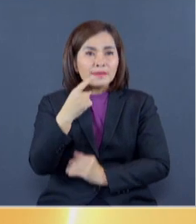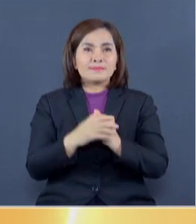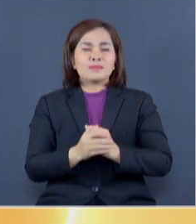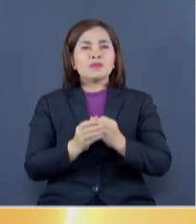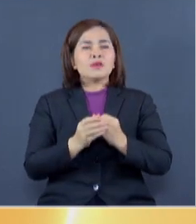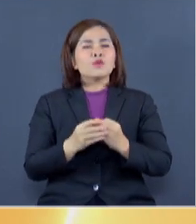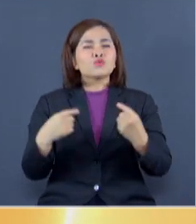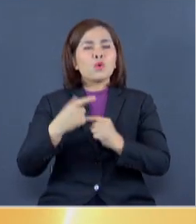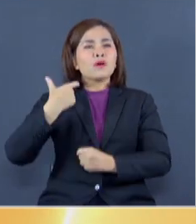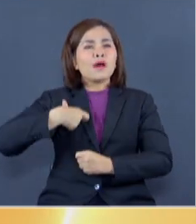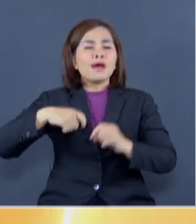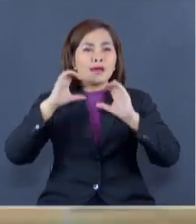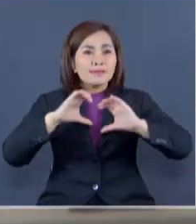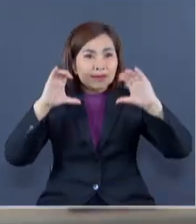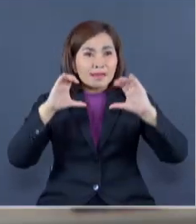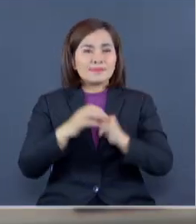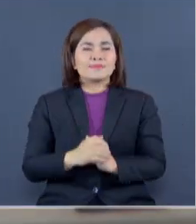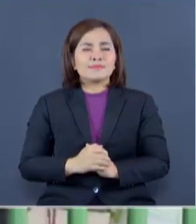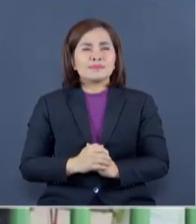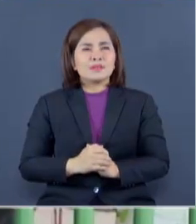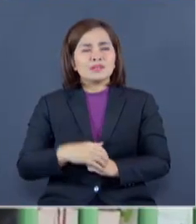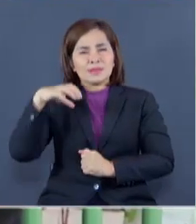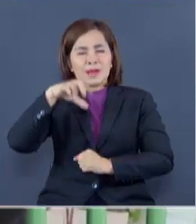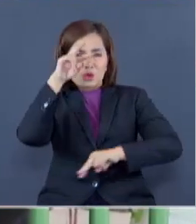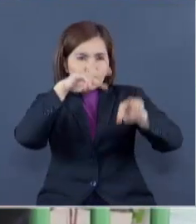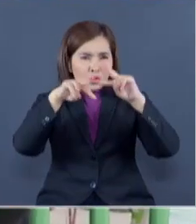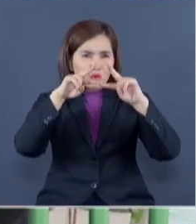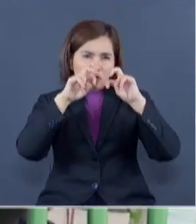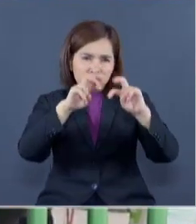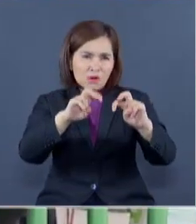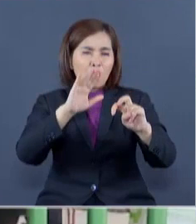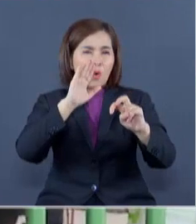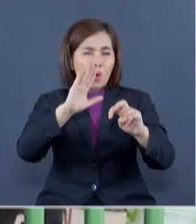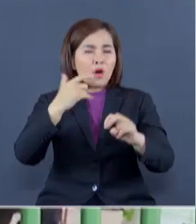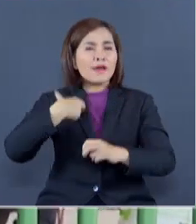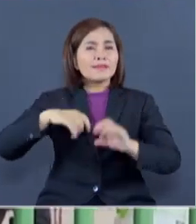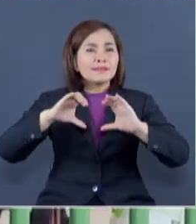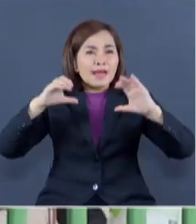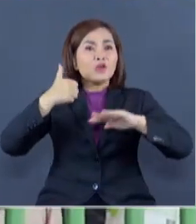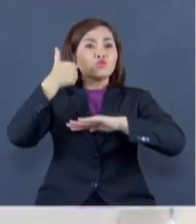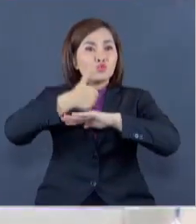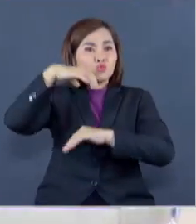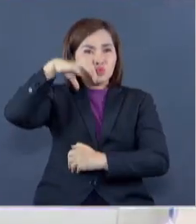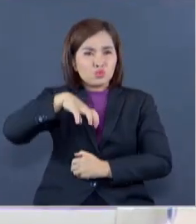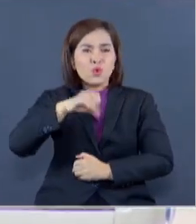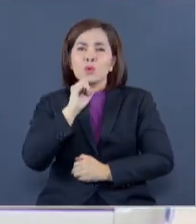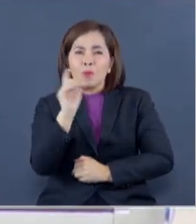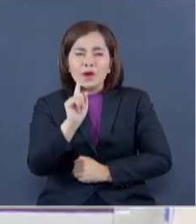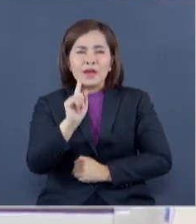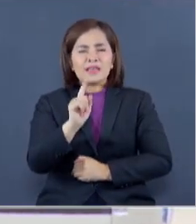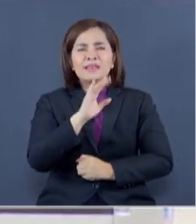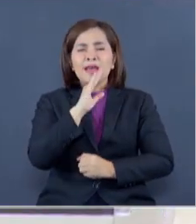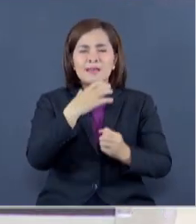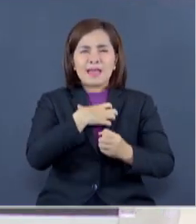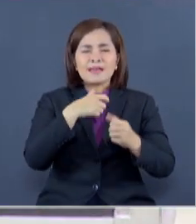ชุมนุมครับอัยการอาวุโสสำนักงานการสอบสวนสำนักงานอัยการสูงสุดบอกว่าอาจารย์บอกเลยถ้าจะแก้ปัญหาเรื่องศึก